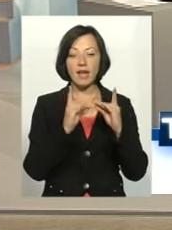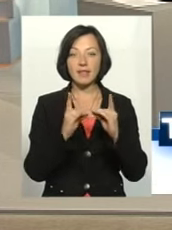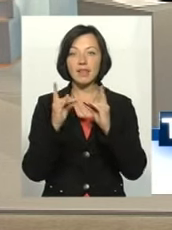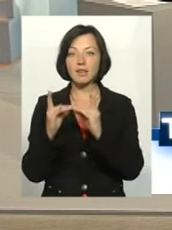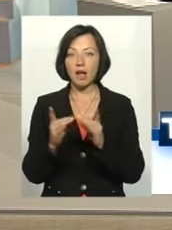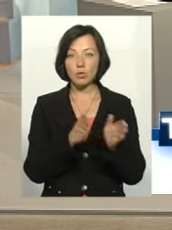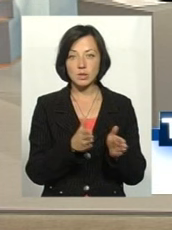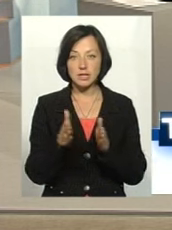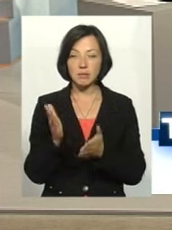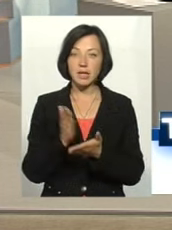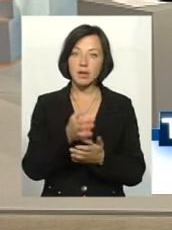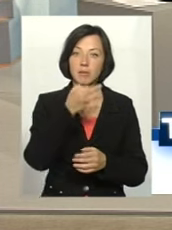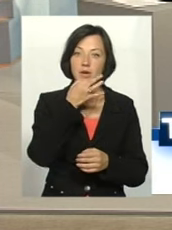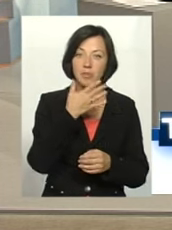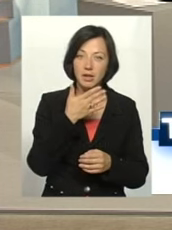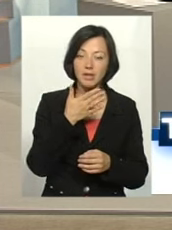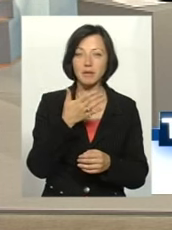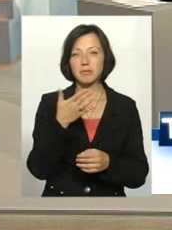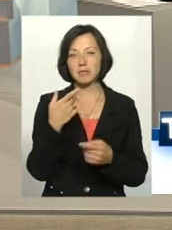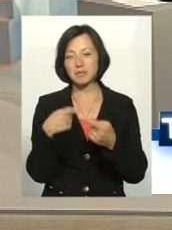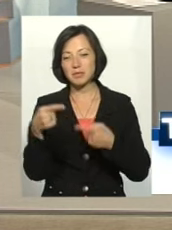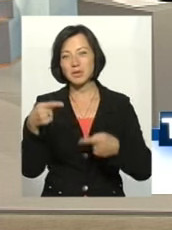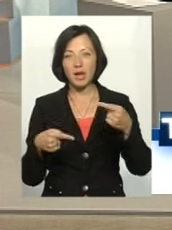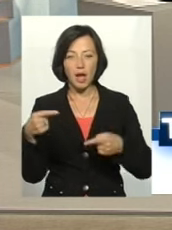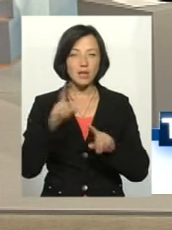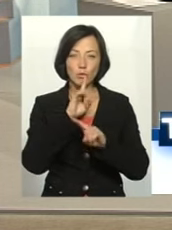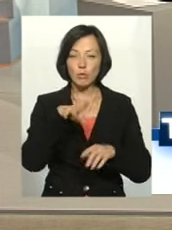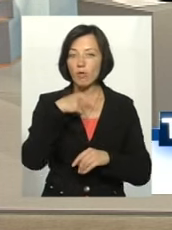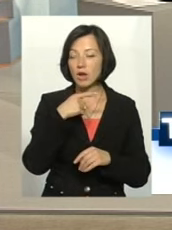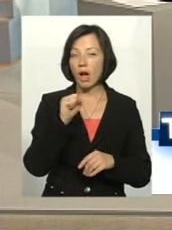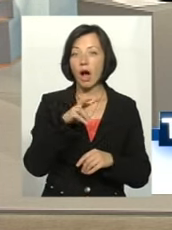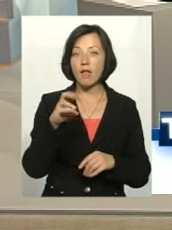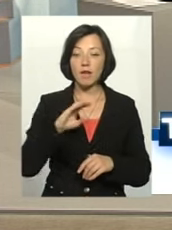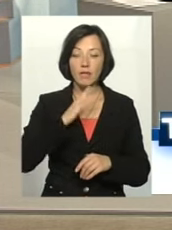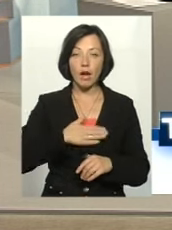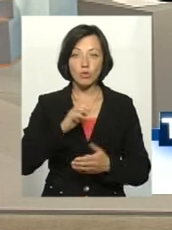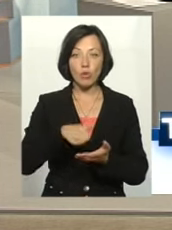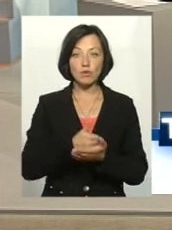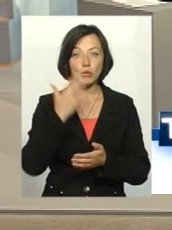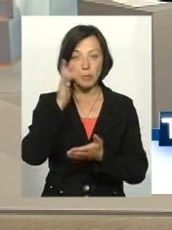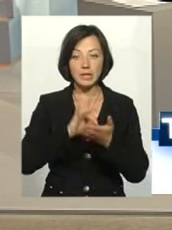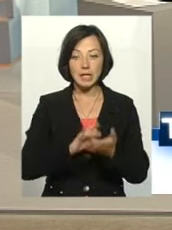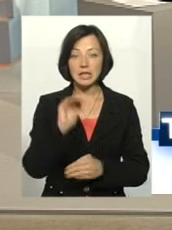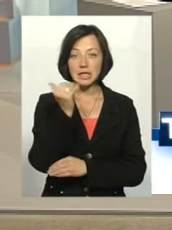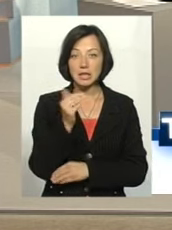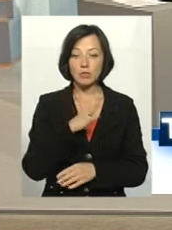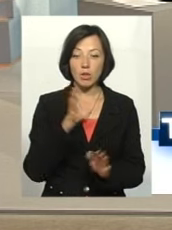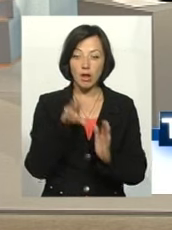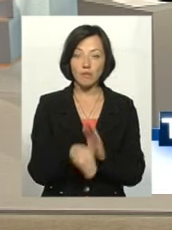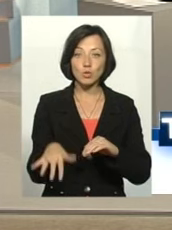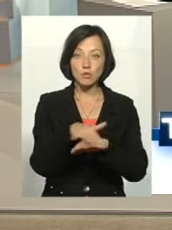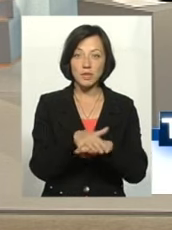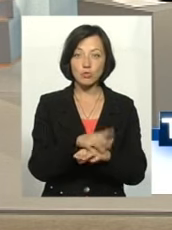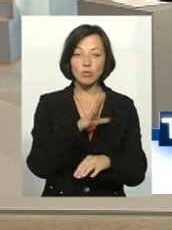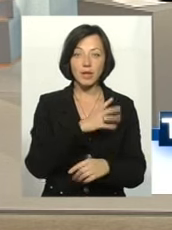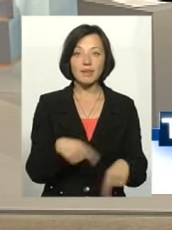систем. Є і прихильники, побічники, ми зараз не будемо про це казати, але про нашу головну мету, щоб дитина, людина була у суспільстві, щоб